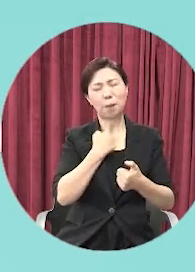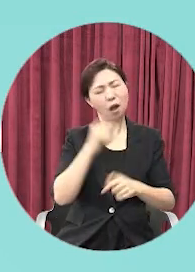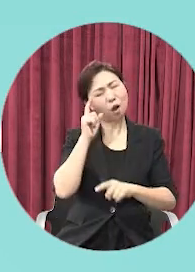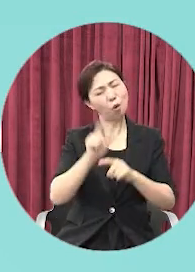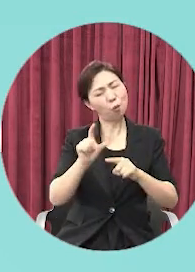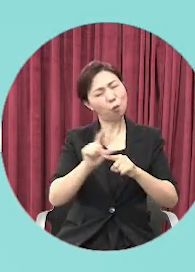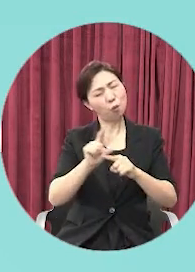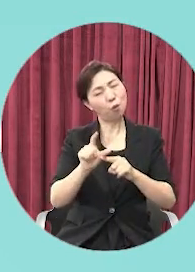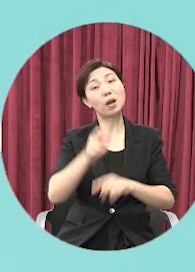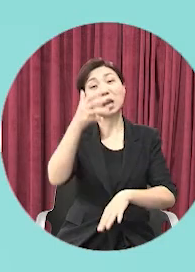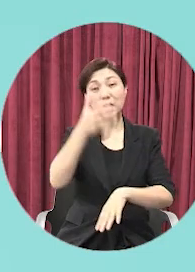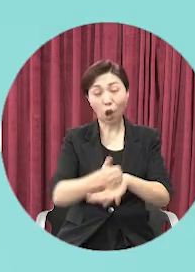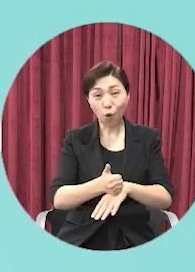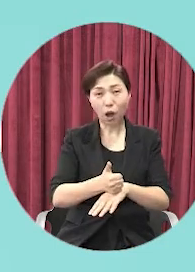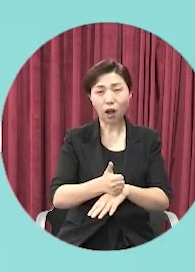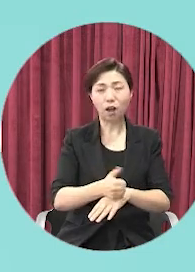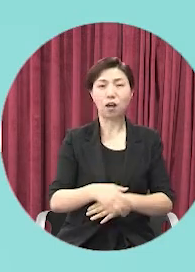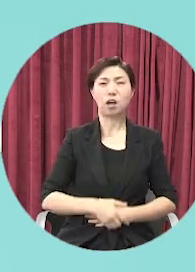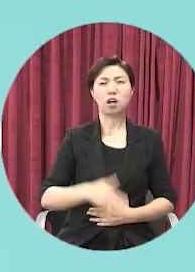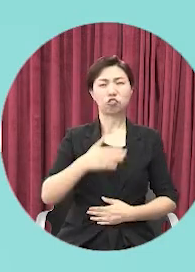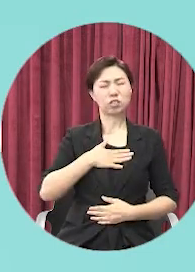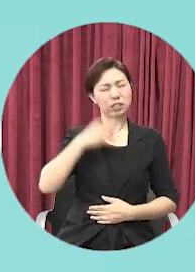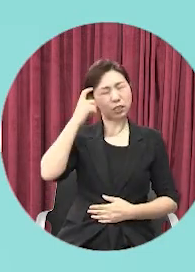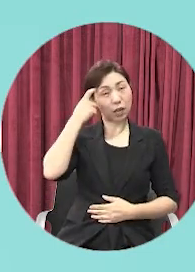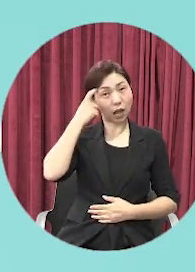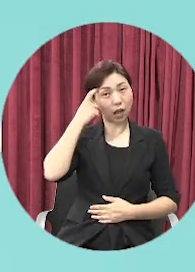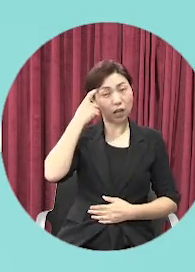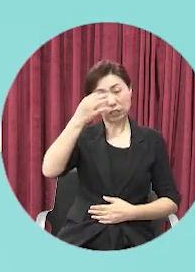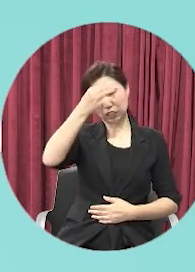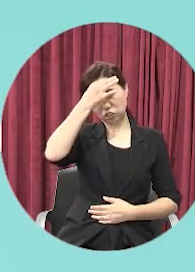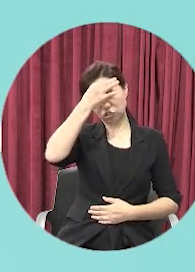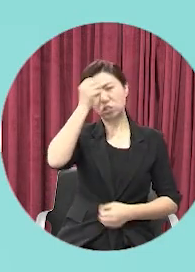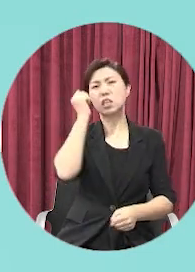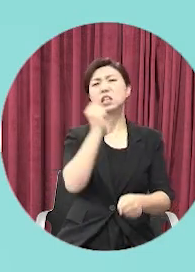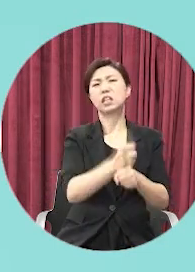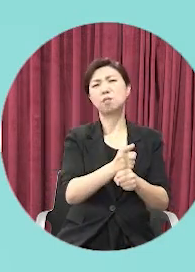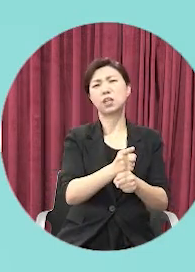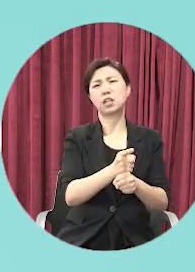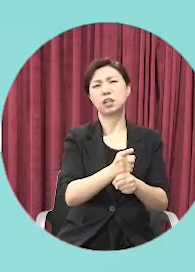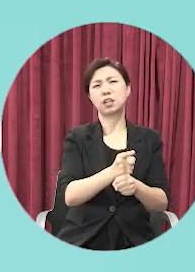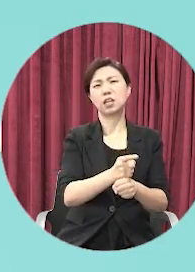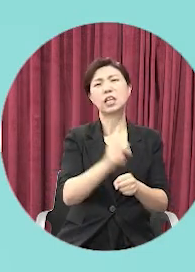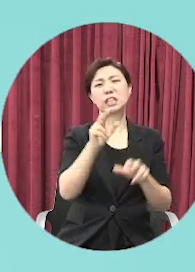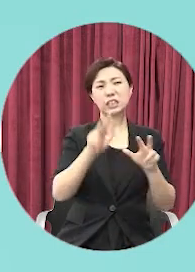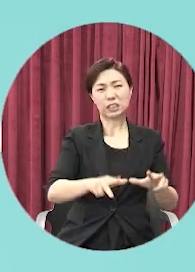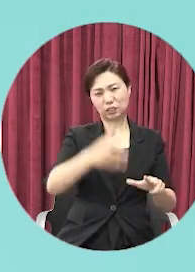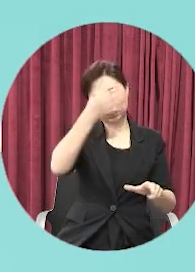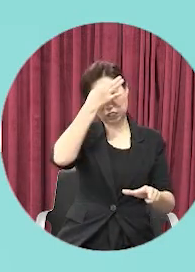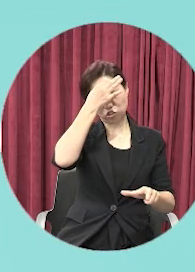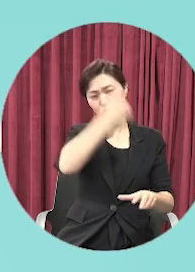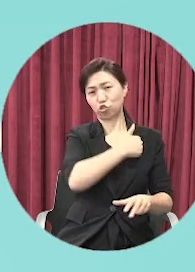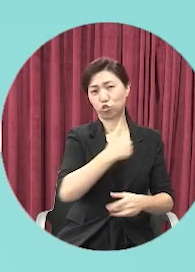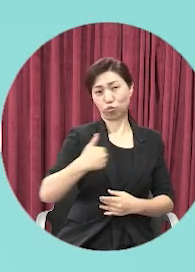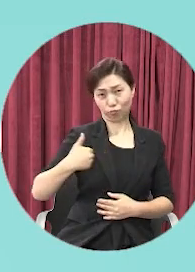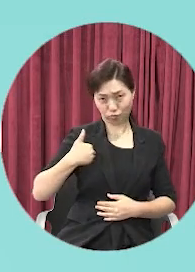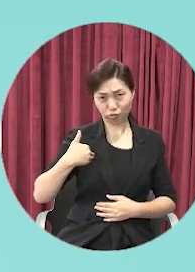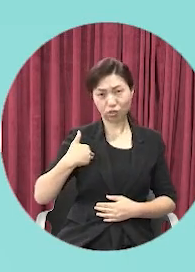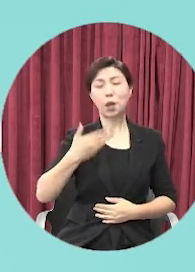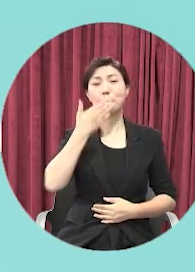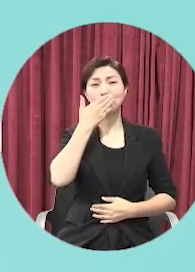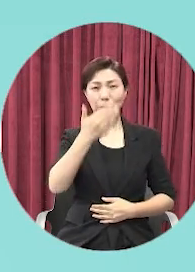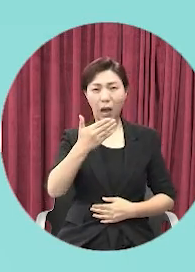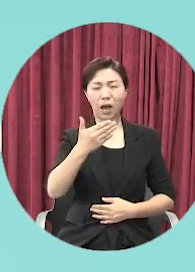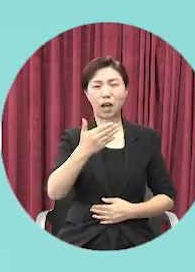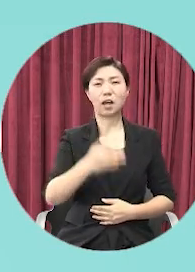때 사실 저희가 그 생각하는 기술들은 이미 지금 다 기술이 개발될 수 있다라고 이야기를